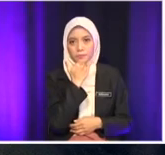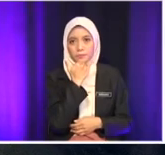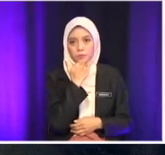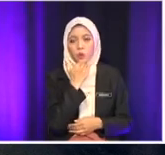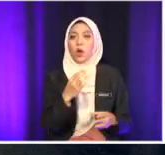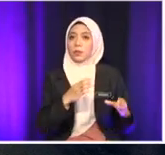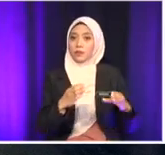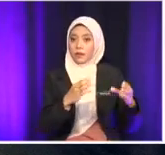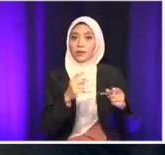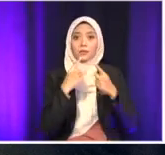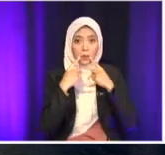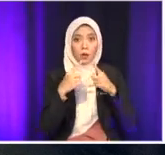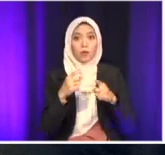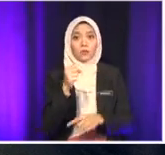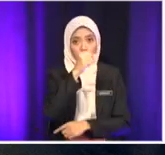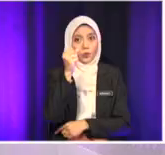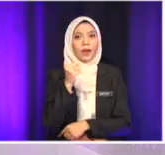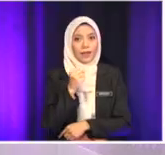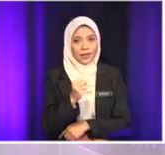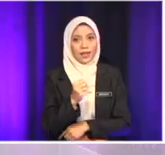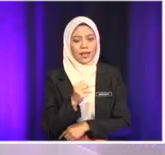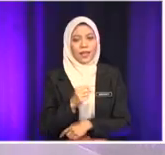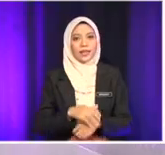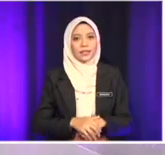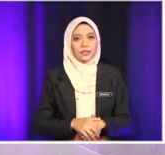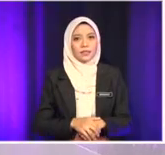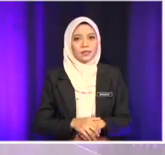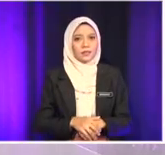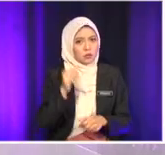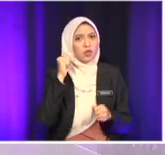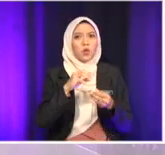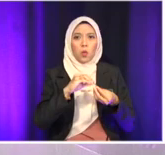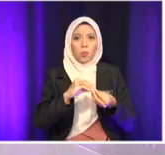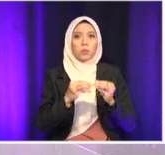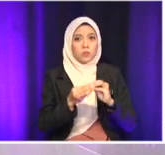palsuan yang berkaitan dengan penanggulan login sehingga